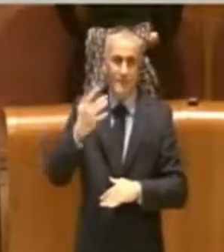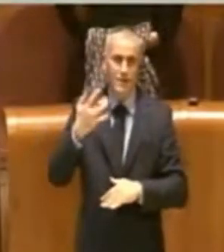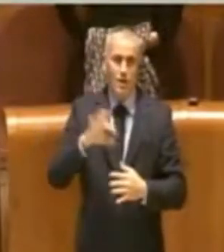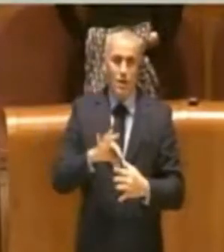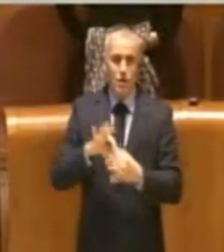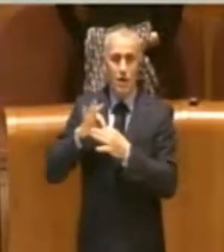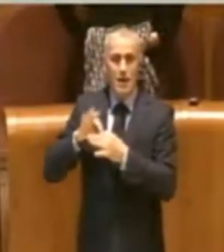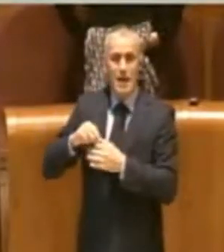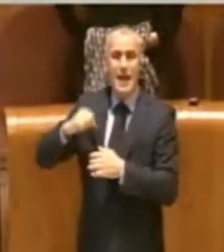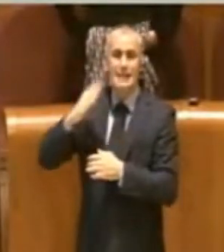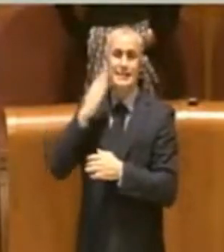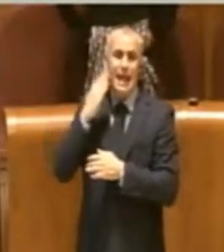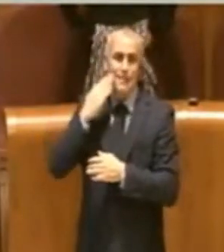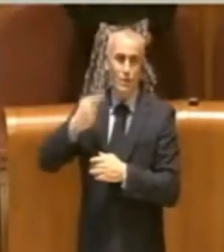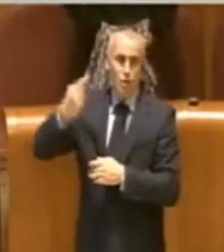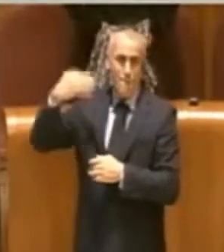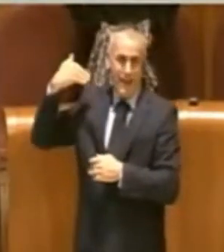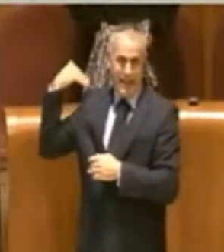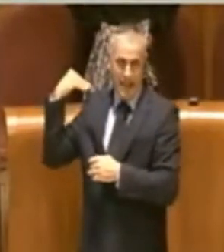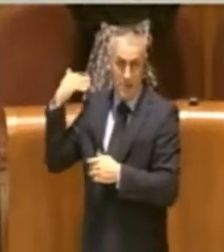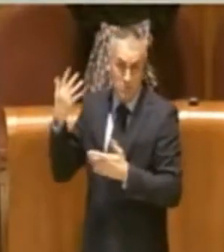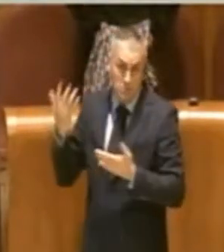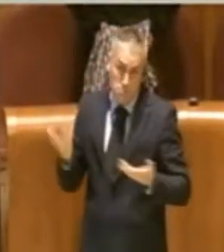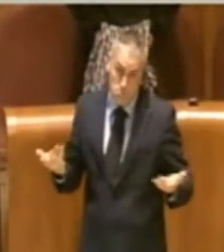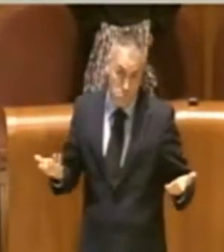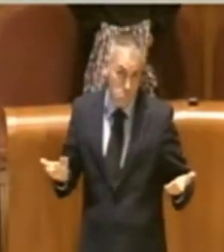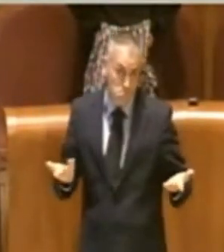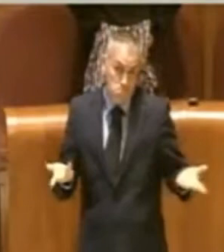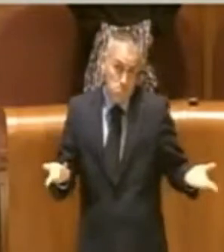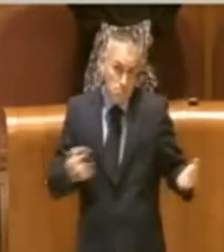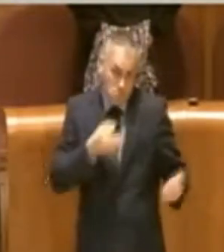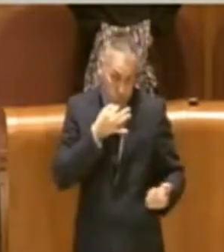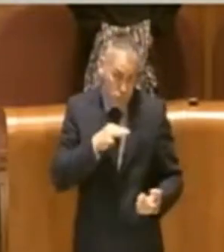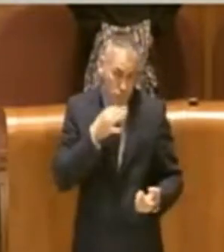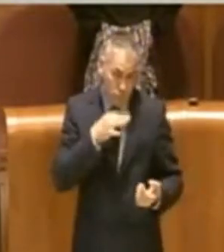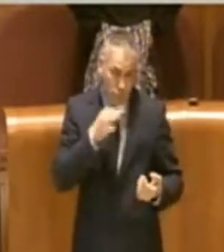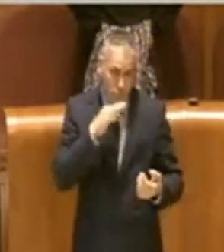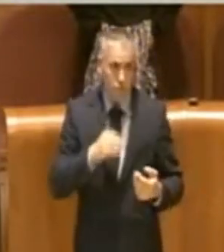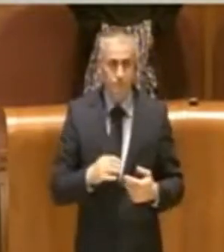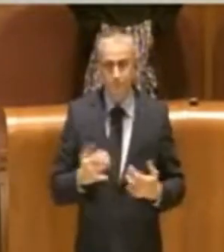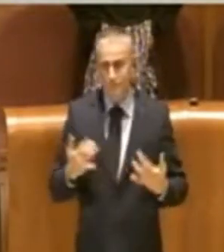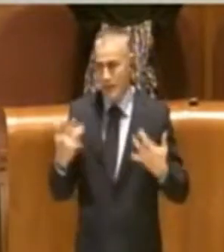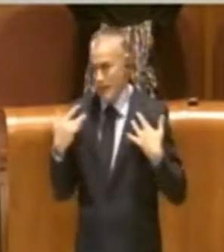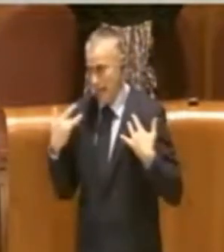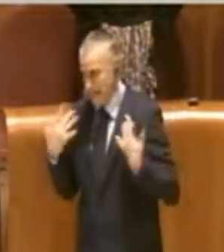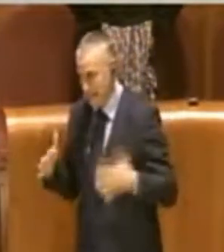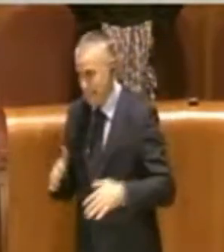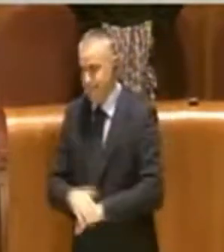consistente delle tariffe dei servizi a richiesta, a domanda individuale. Grazie.